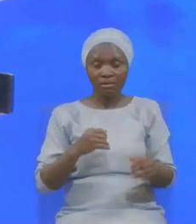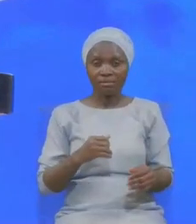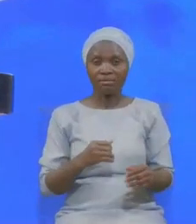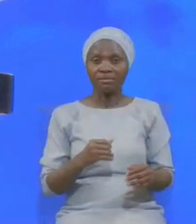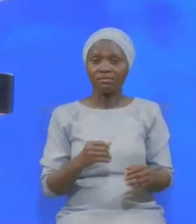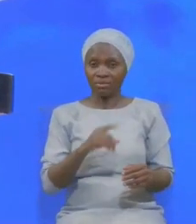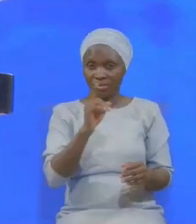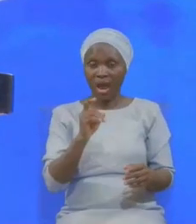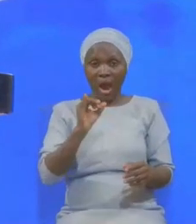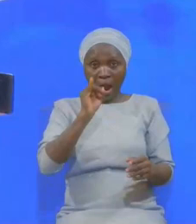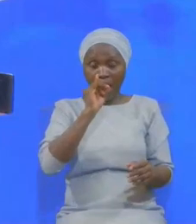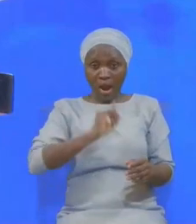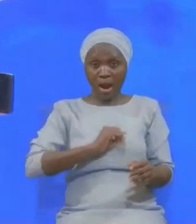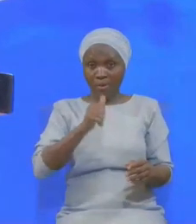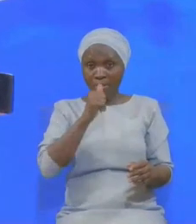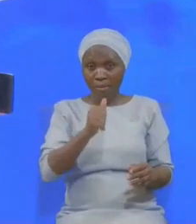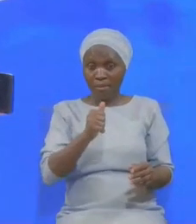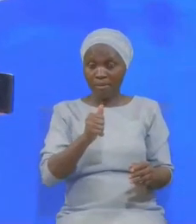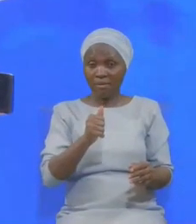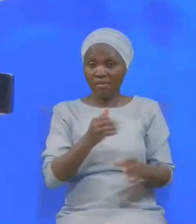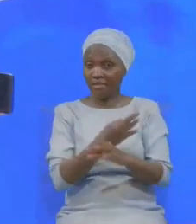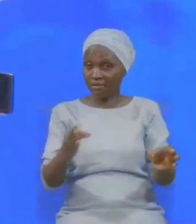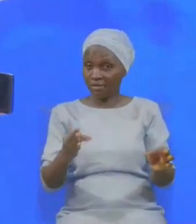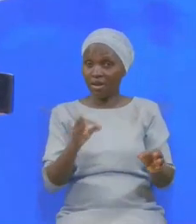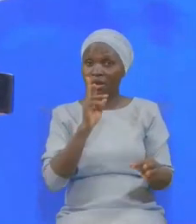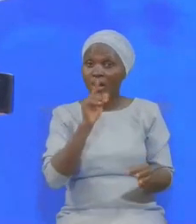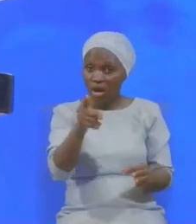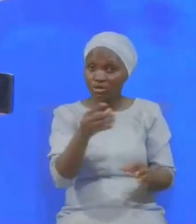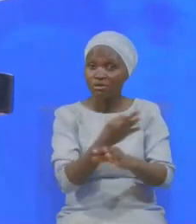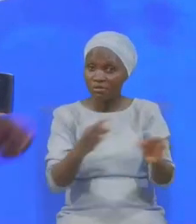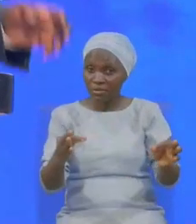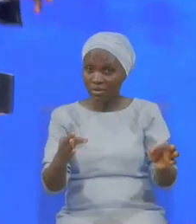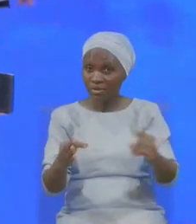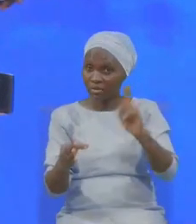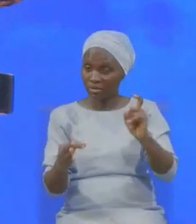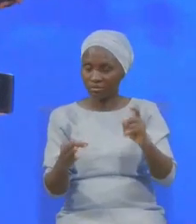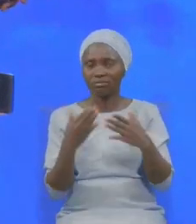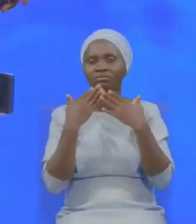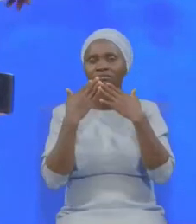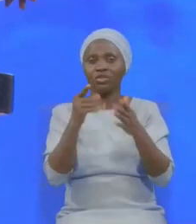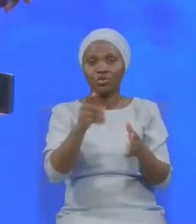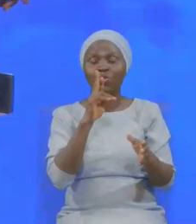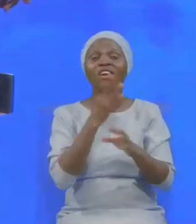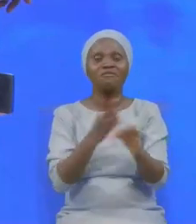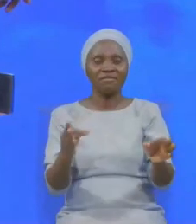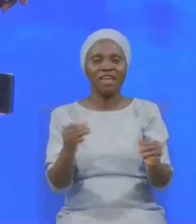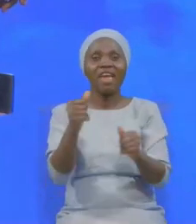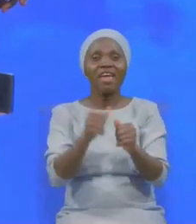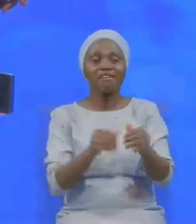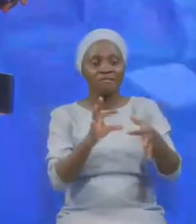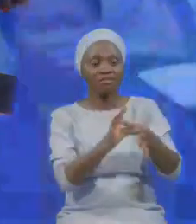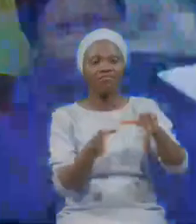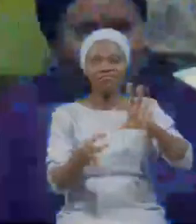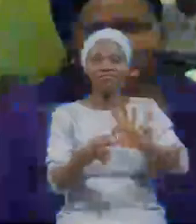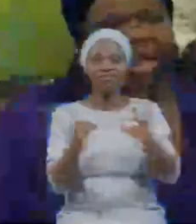soir? Est-ce que vous êtes libre ce soir? Dieu merci, vous êtes libre. Toutes chaînes du péché qui